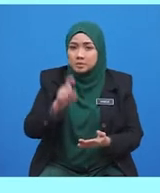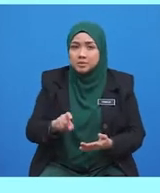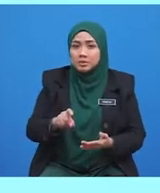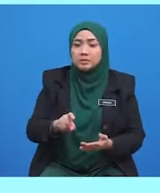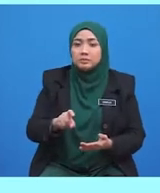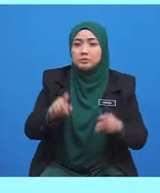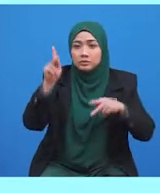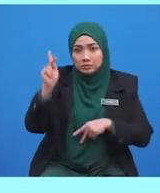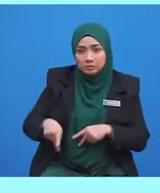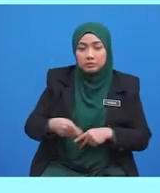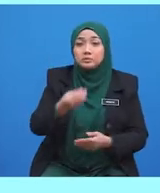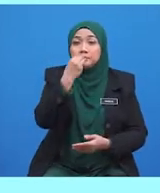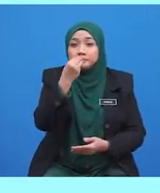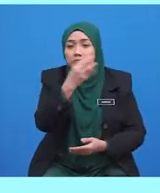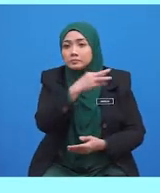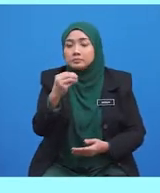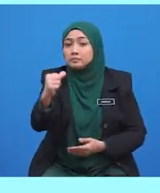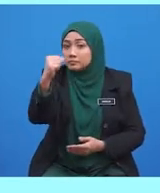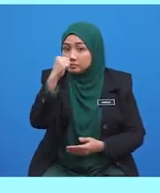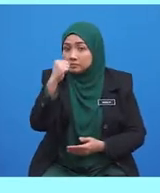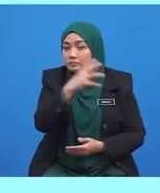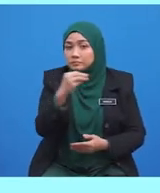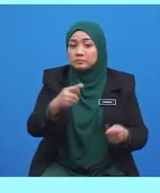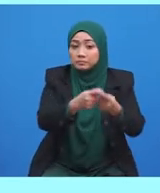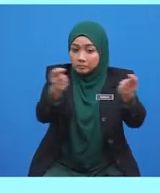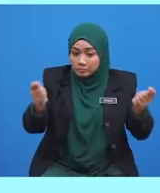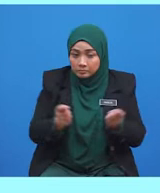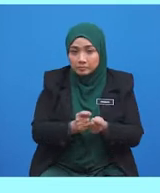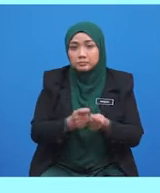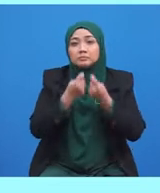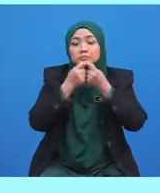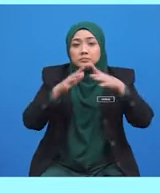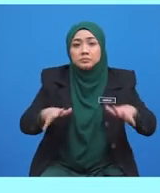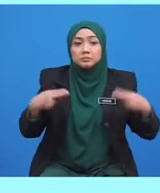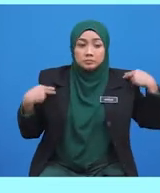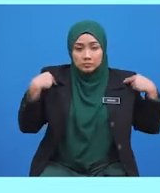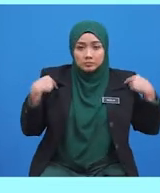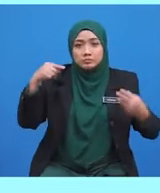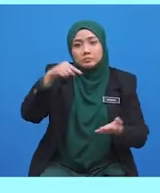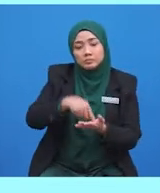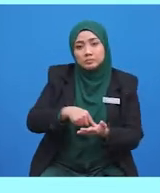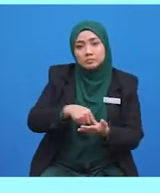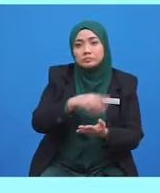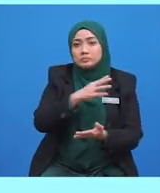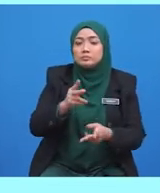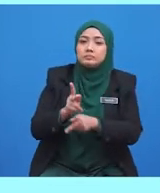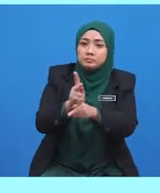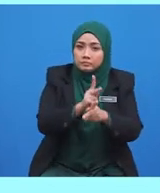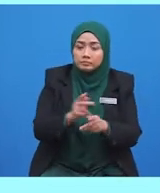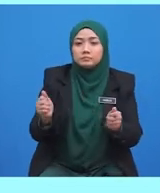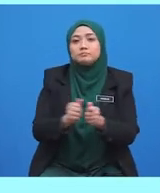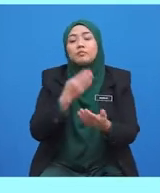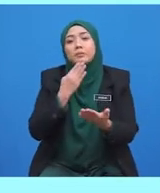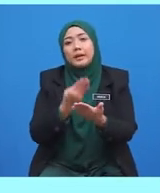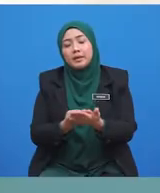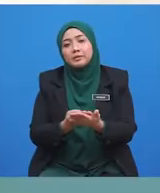keperluan asas seperti makanan, minuman dan tempat tinggal haiwan ini disediakan dan dijaga dengan baik.